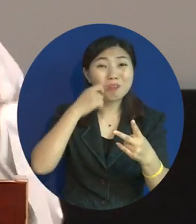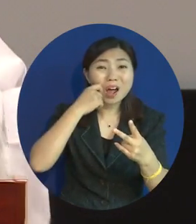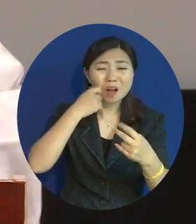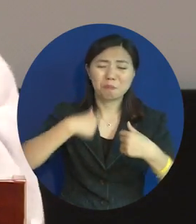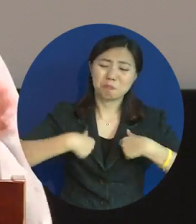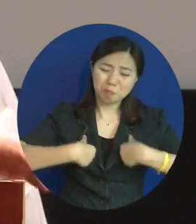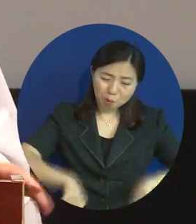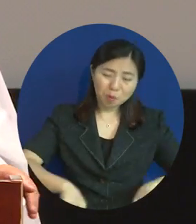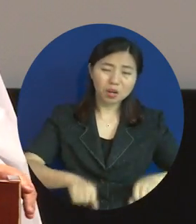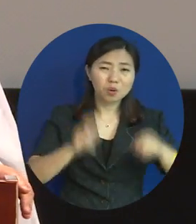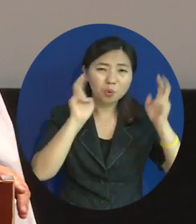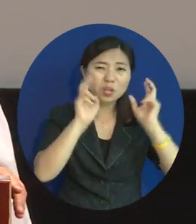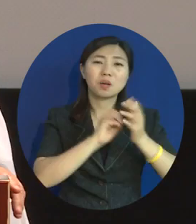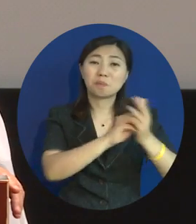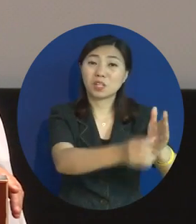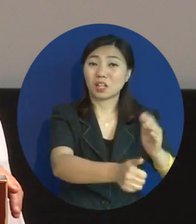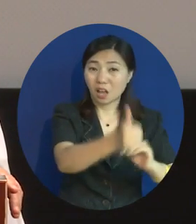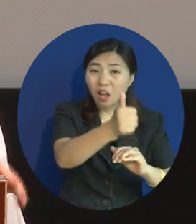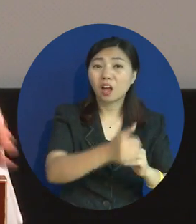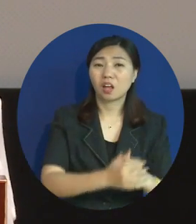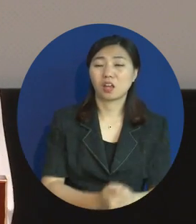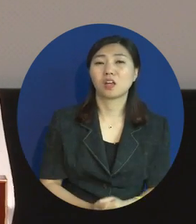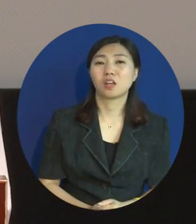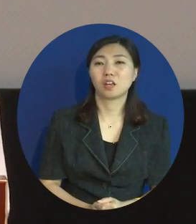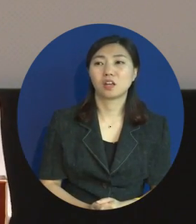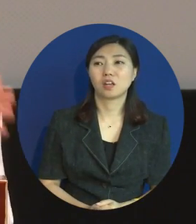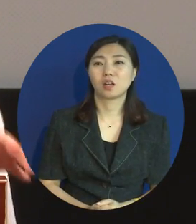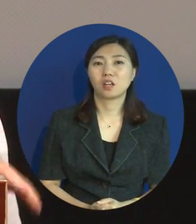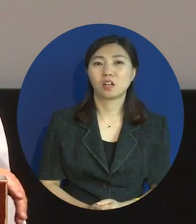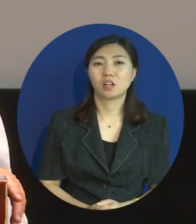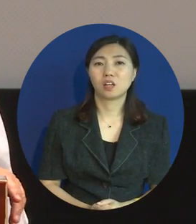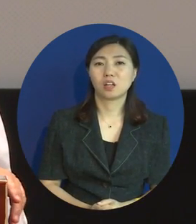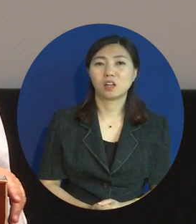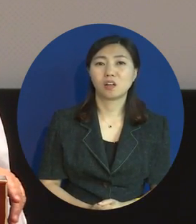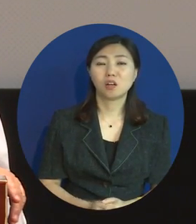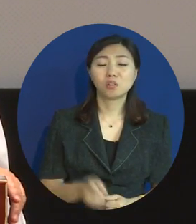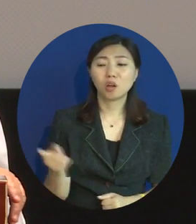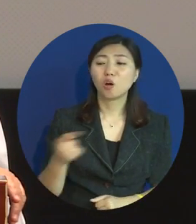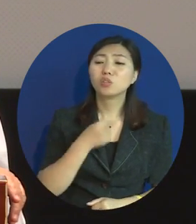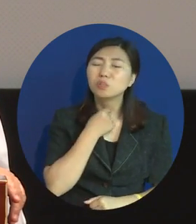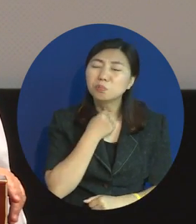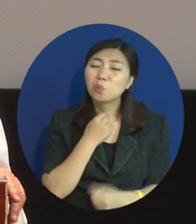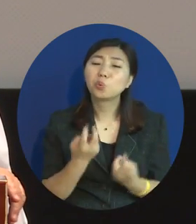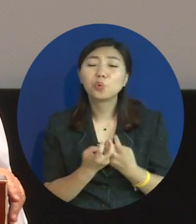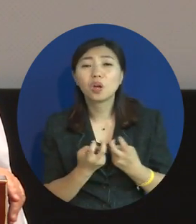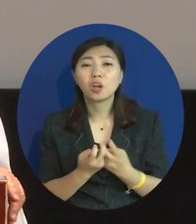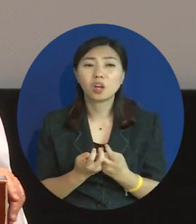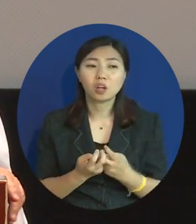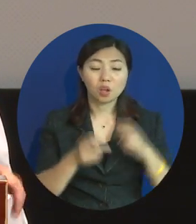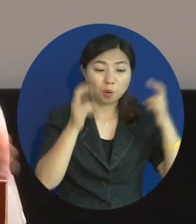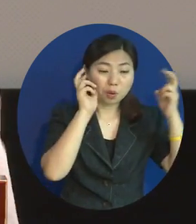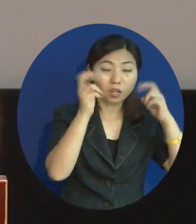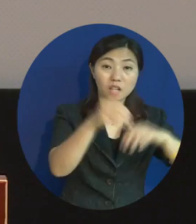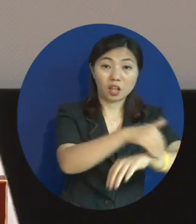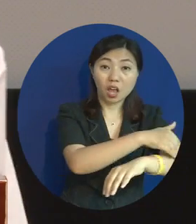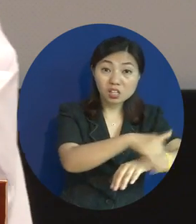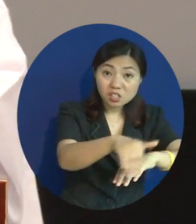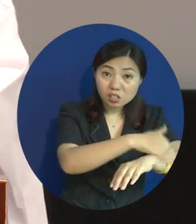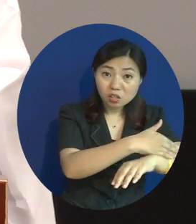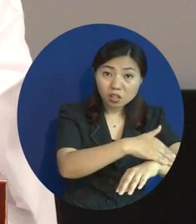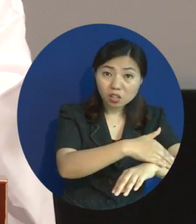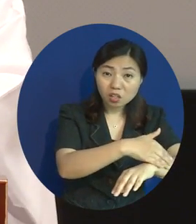집어치우고 취직을 하고 그러면 궁금한 거 하고 싶은 건 어떻게 하면 됩니까? 그거는 직장 다니면서 스님은